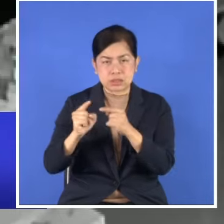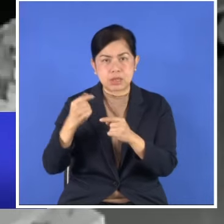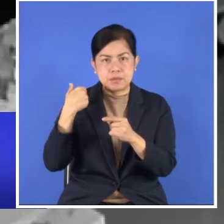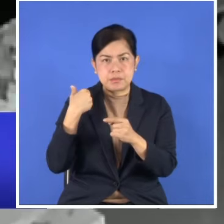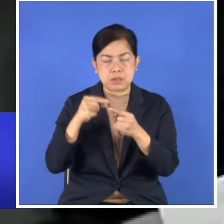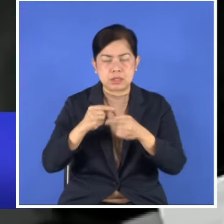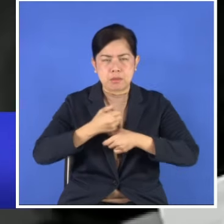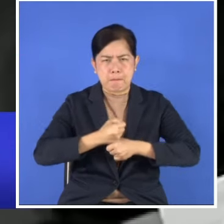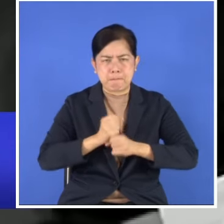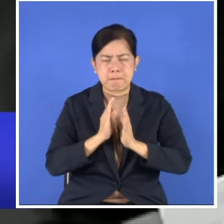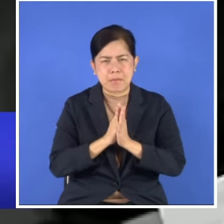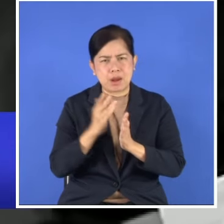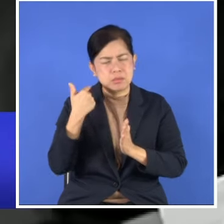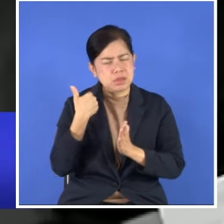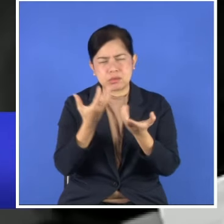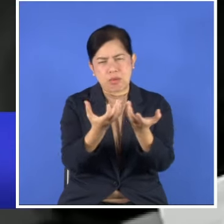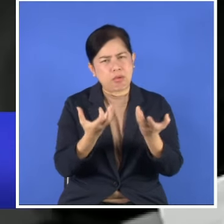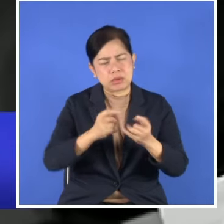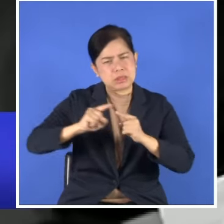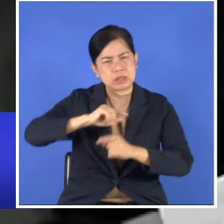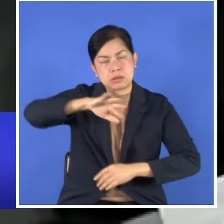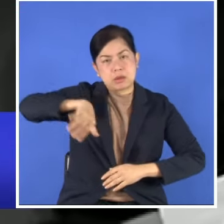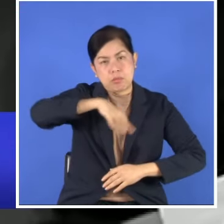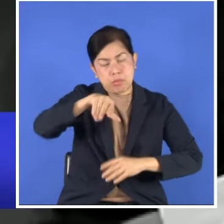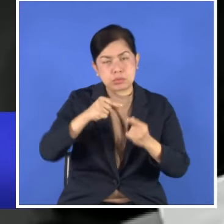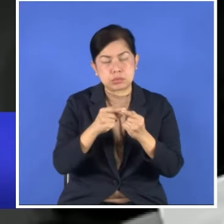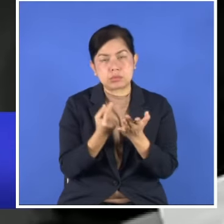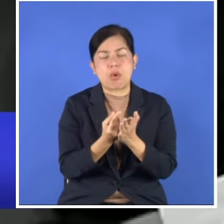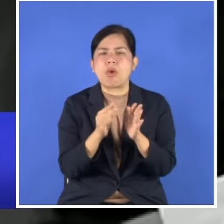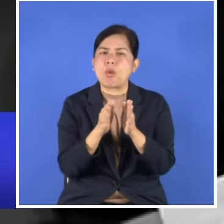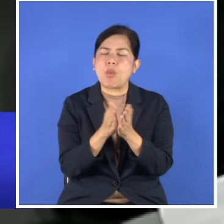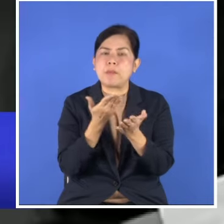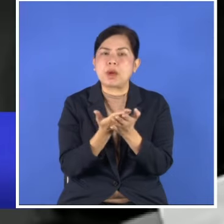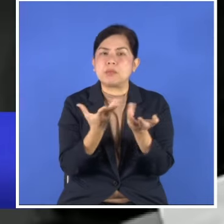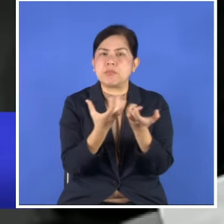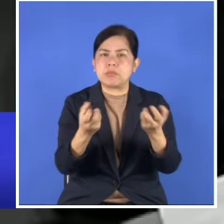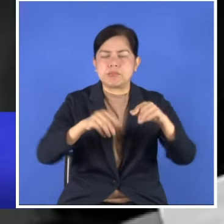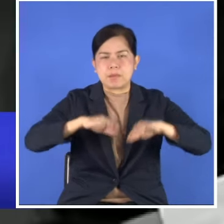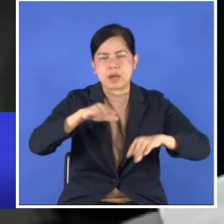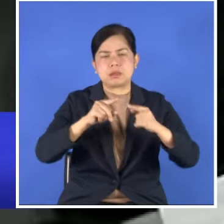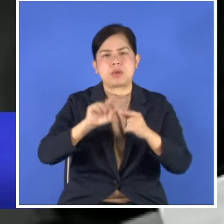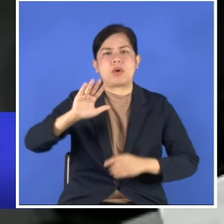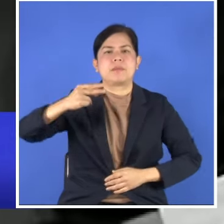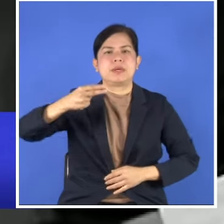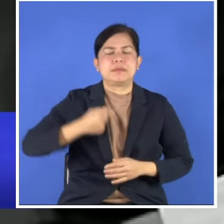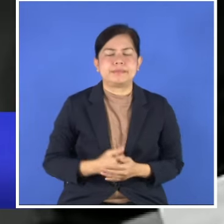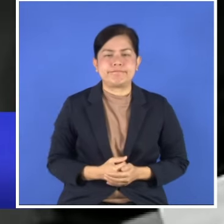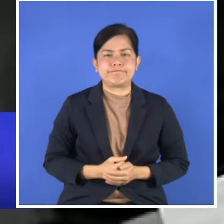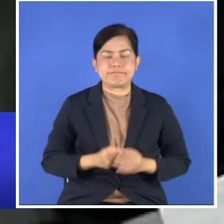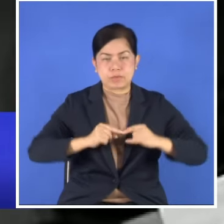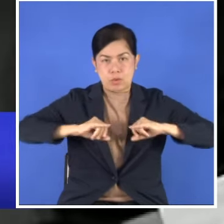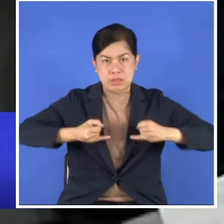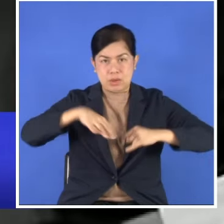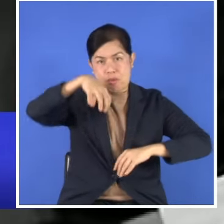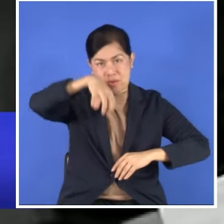ๆมูลค่าความเสียหาย 50,000 บาทเหตุการณ์เกิดขึ้น14ตุลาคมที่ผ่านมาค่ะทางเจ้าของตึกชื่อคุณไพศิษฐ์ก็เ